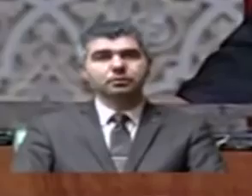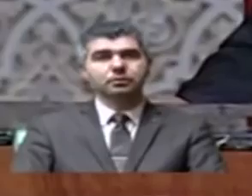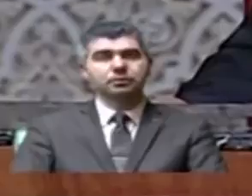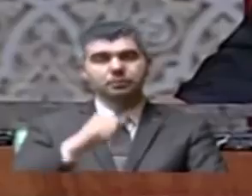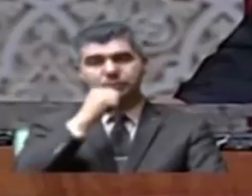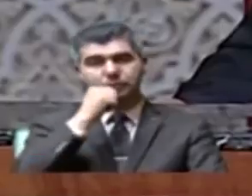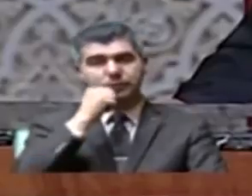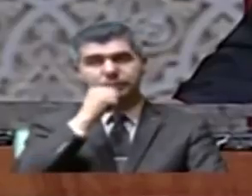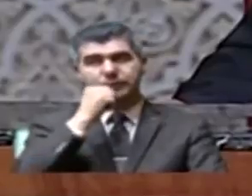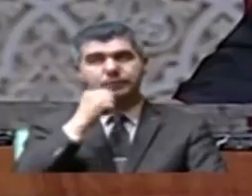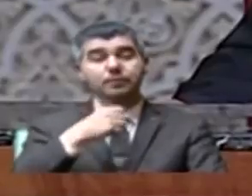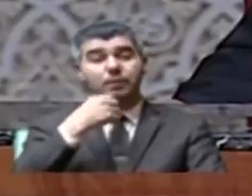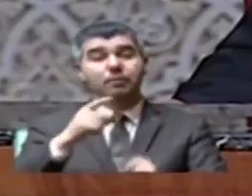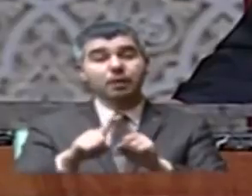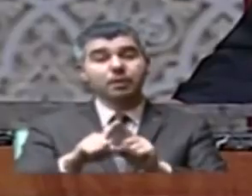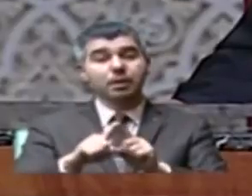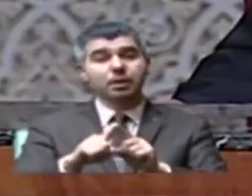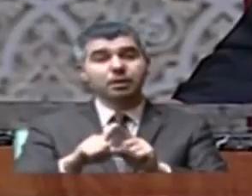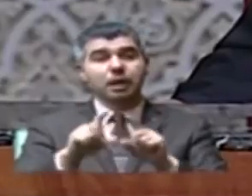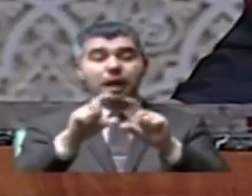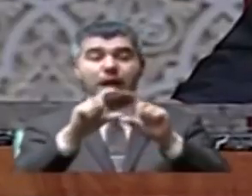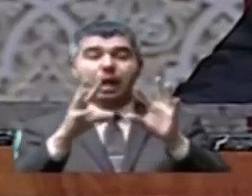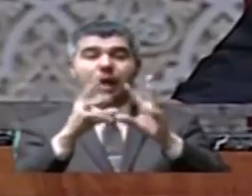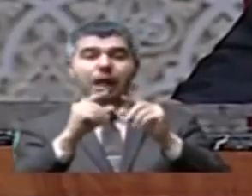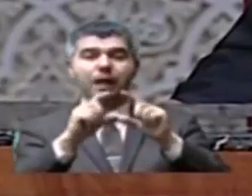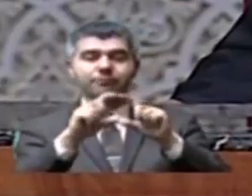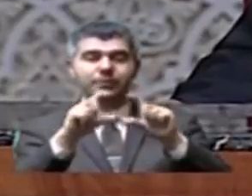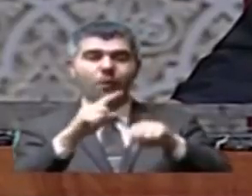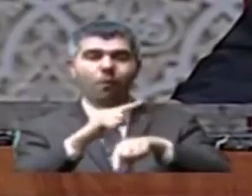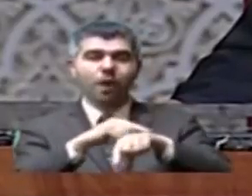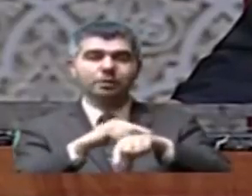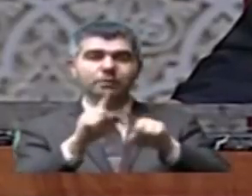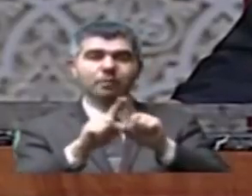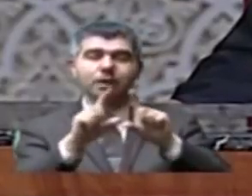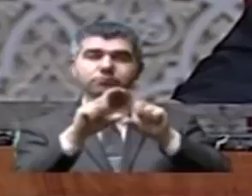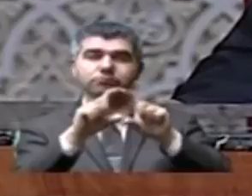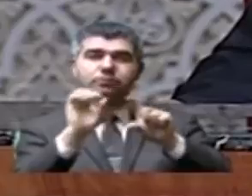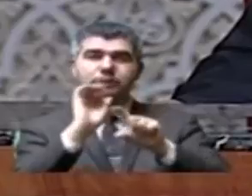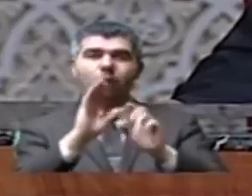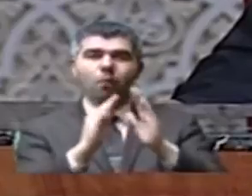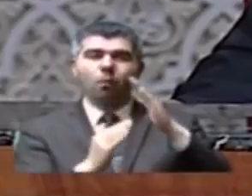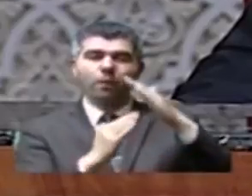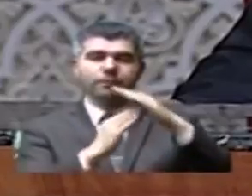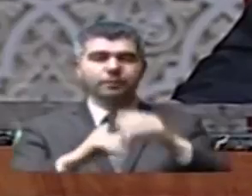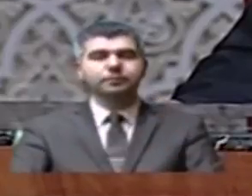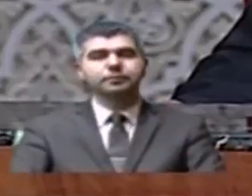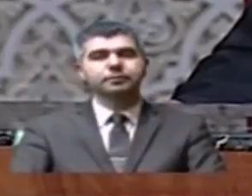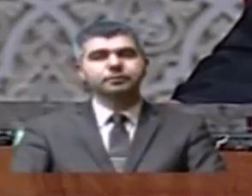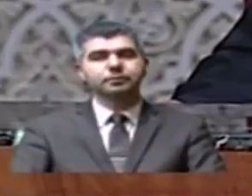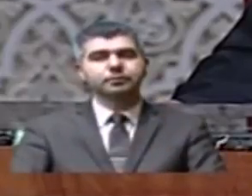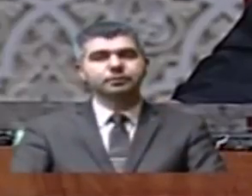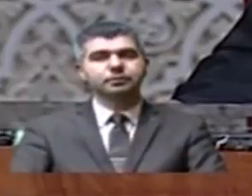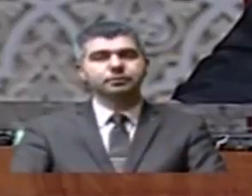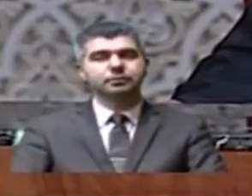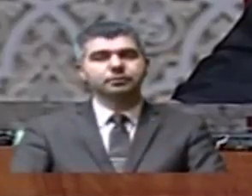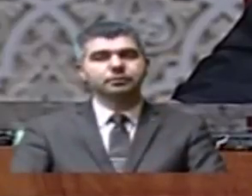كنطلب من الإخوان اللي مكلفين بالتوزيع ديال الوقت يضبطوا الوقت ديال السيد الوزير وما يقتطعوش